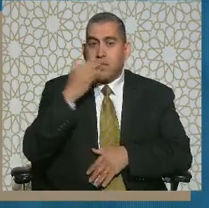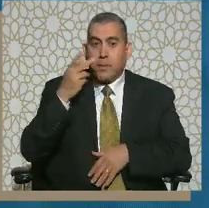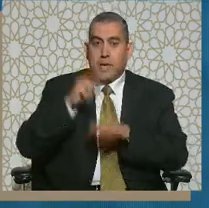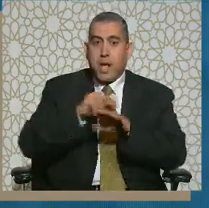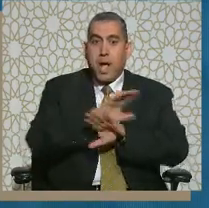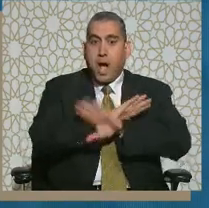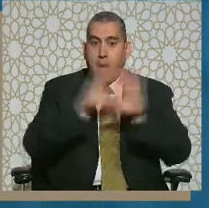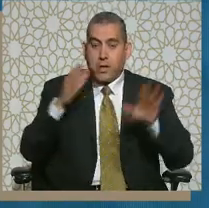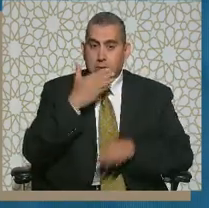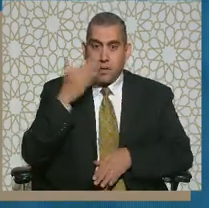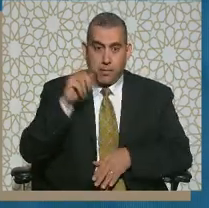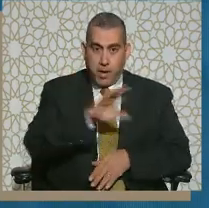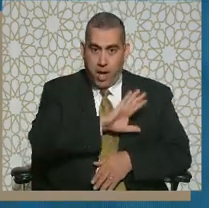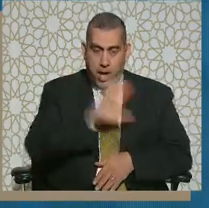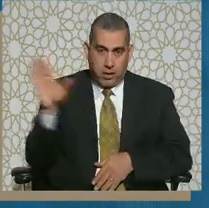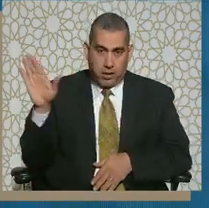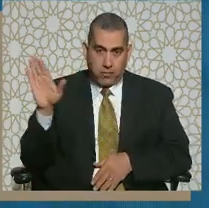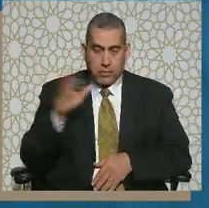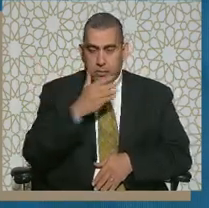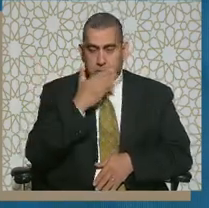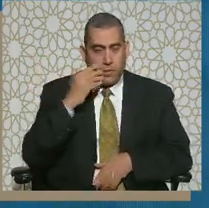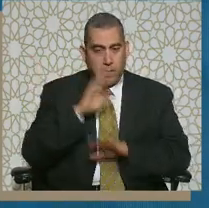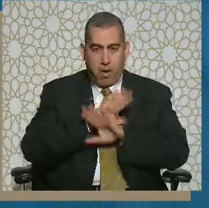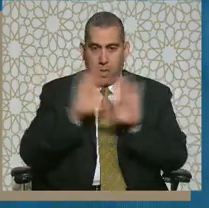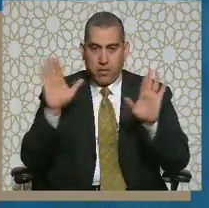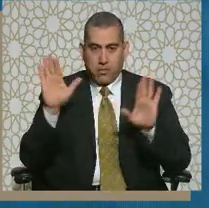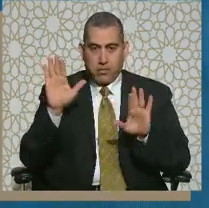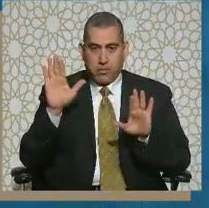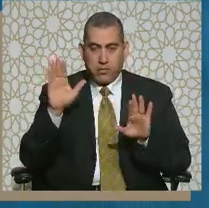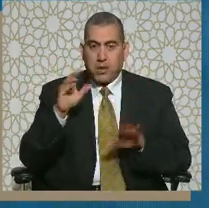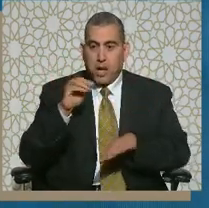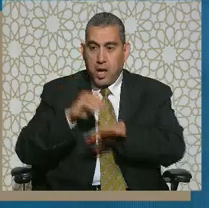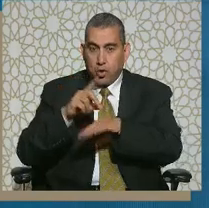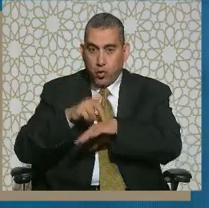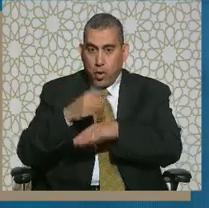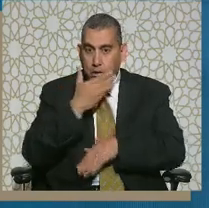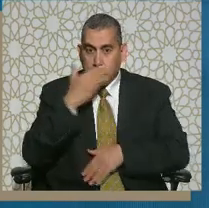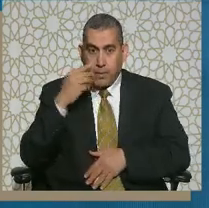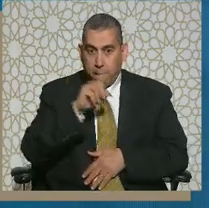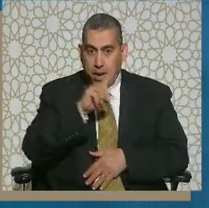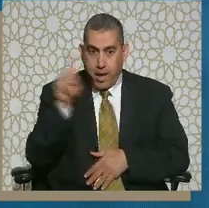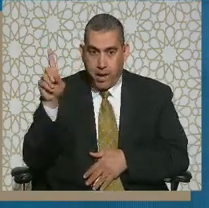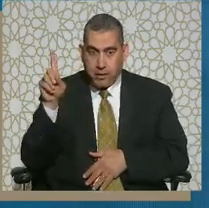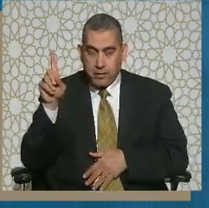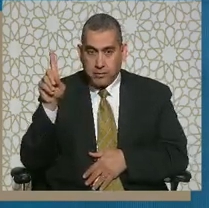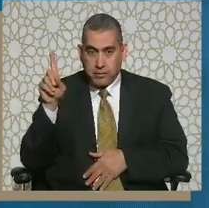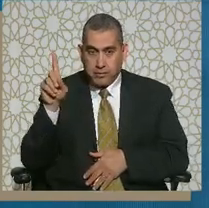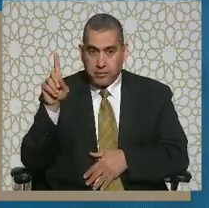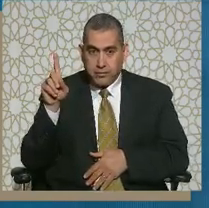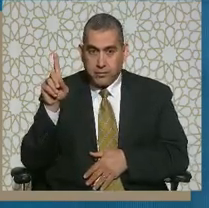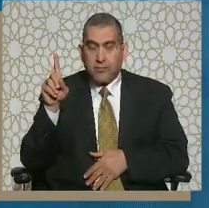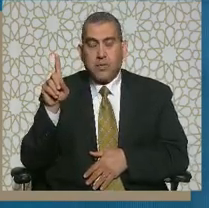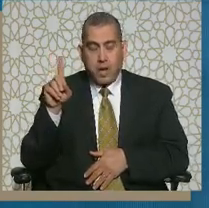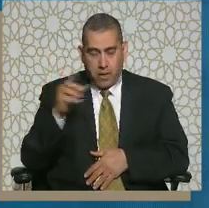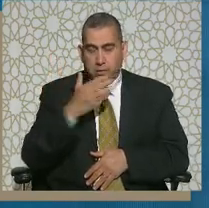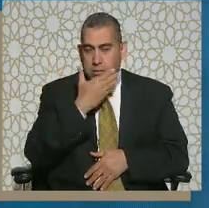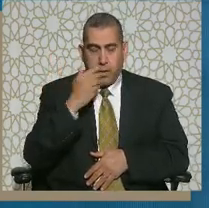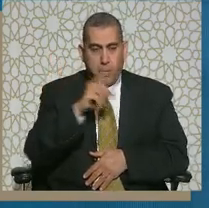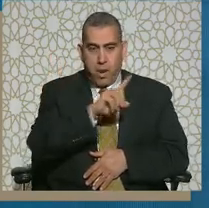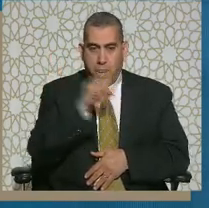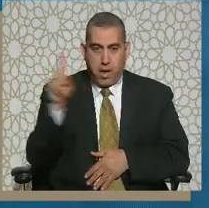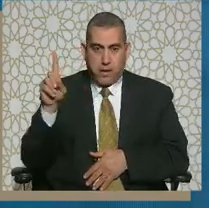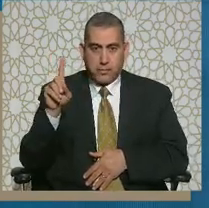خالص اه ما يقدرش يصوم اه فمنعوه عن الصيام ابدا منعوه عن الصيام ابدا يعني اه يا فندم